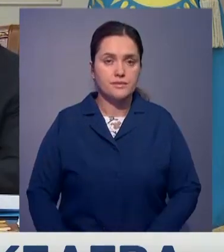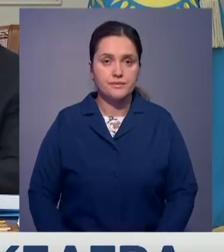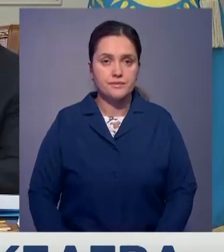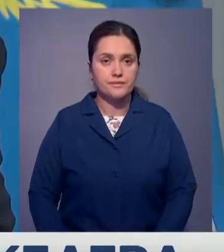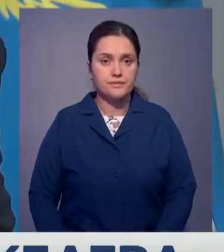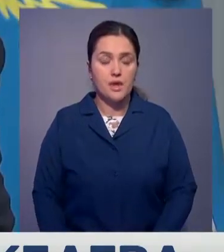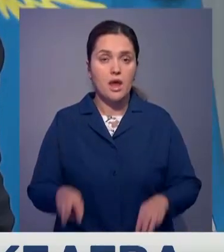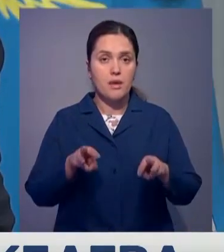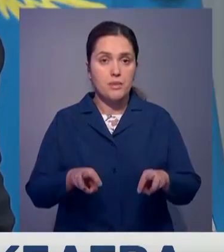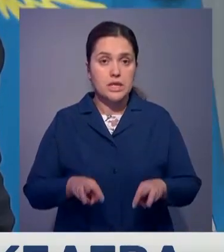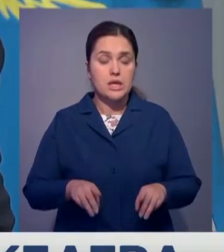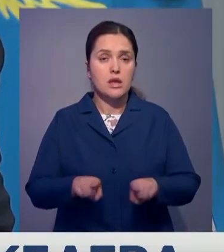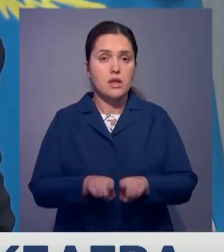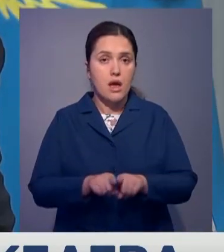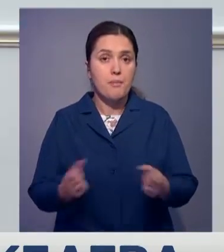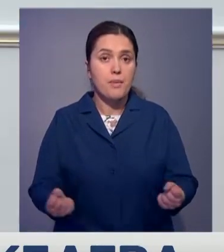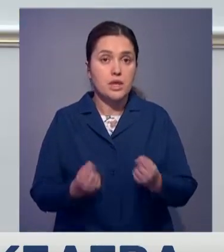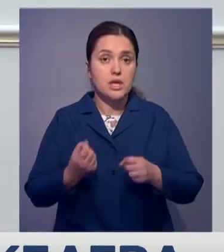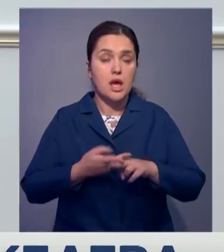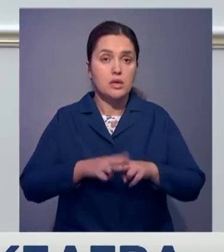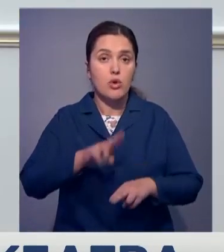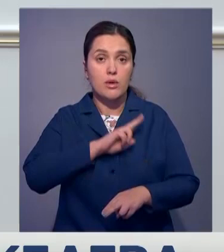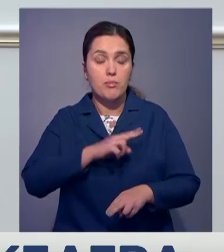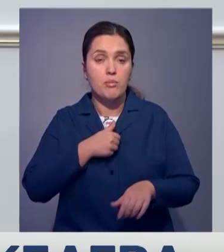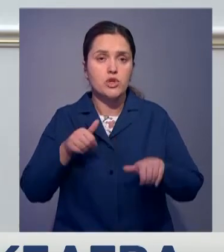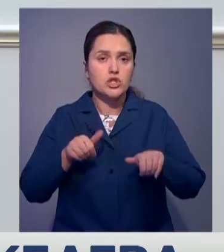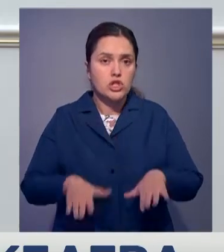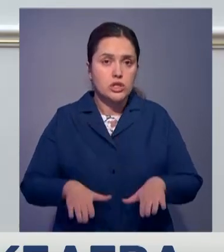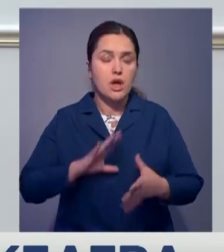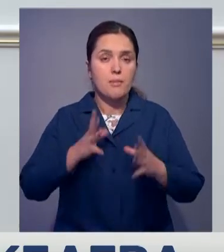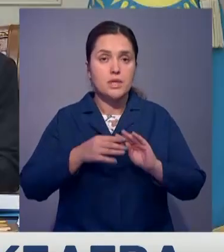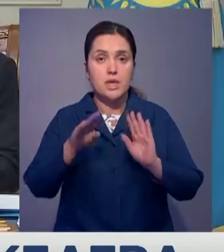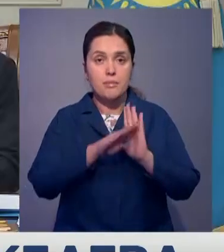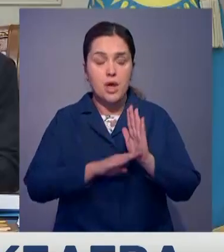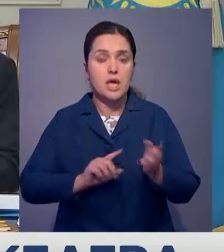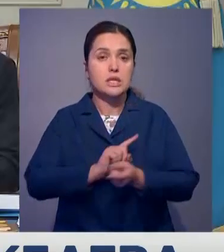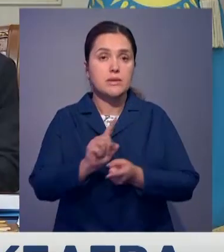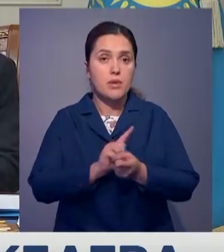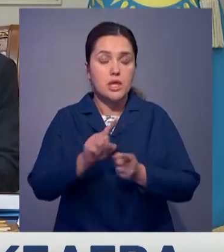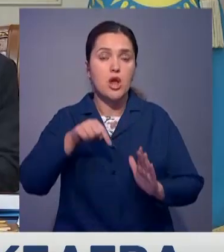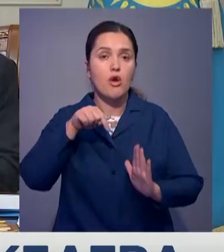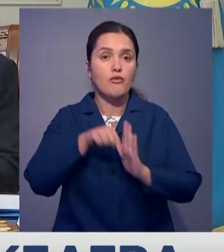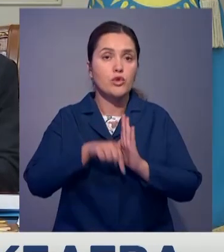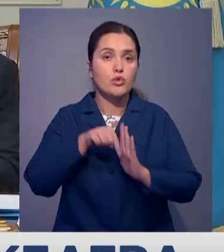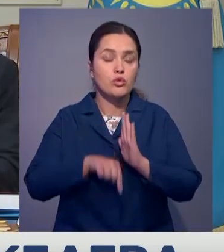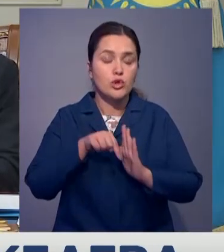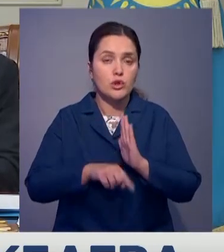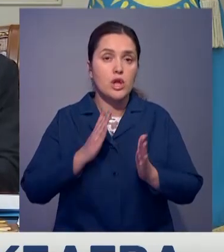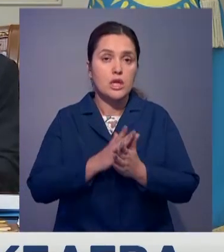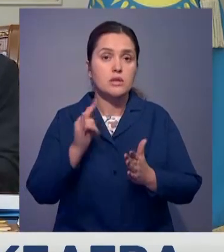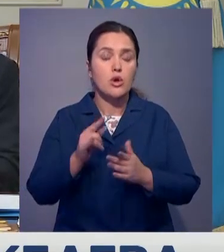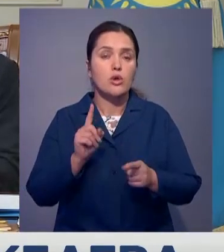Министерство также поддерживает эту работу. Мы приняли решение по всем вопросам, изменили внутреннюю структуру, в том числе повысили